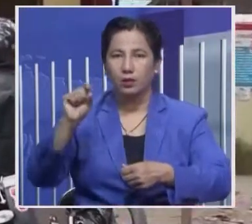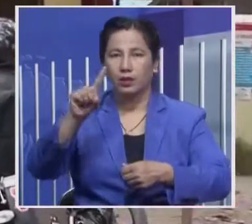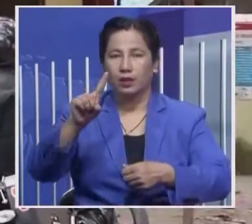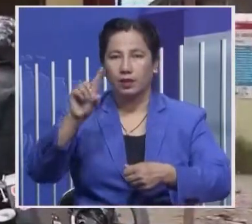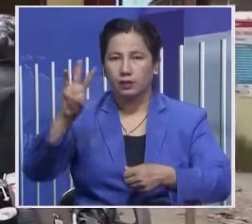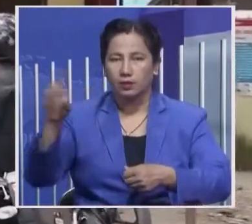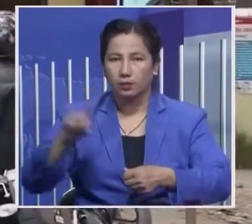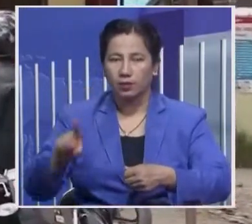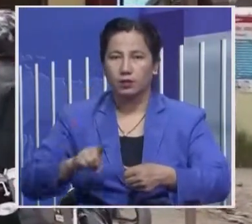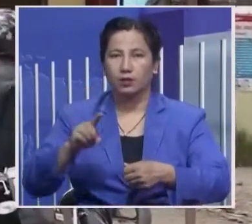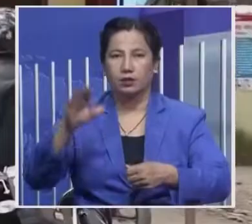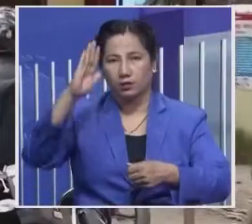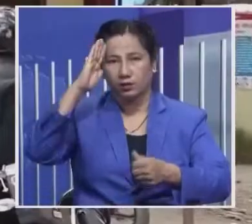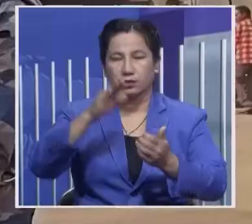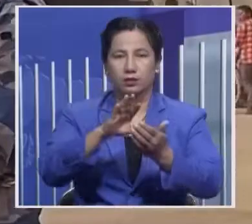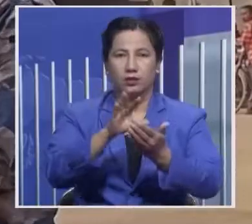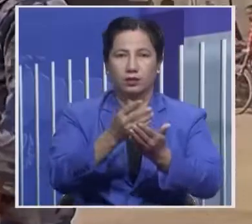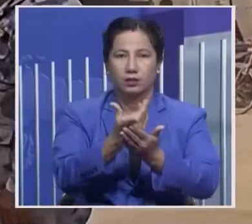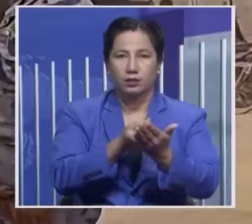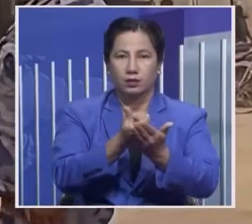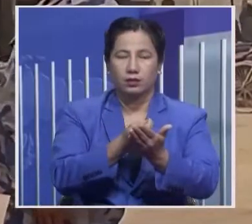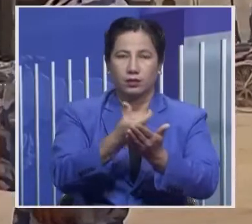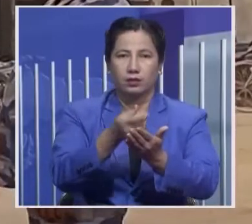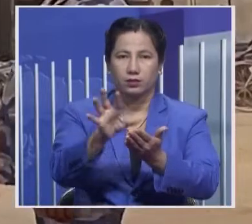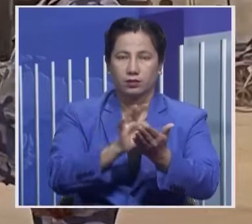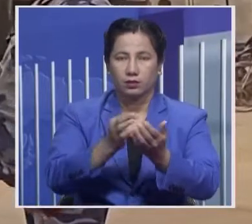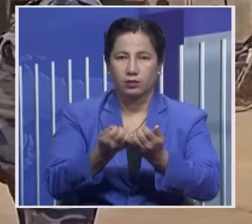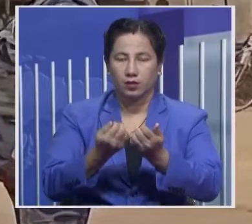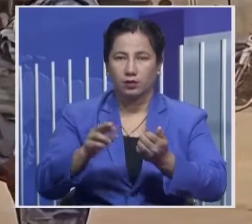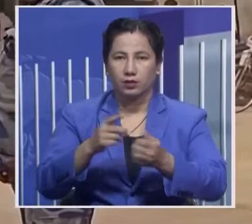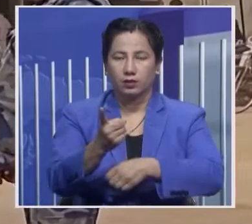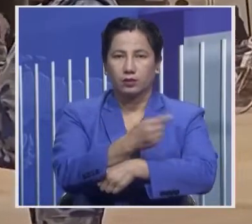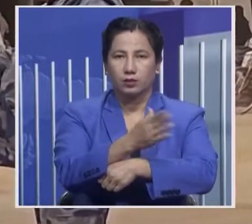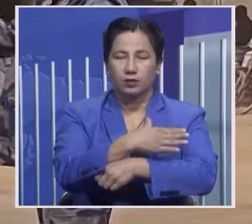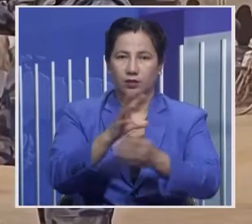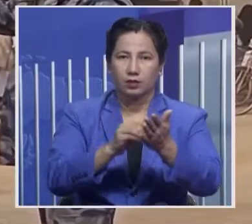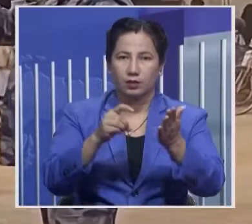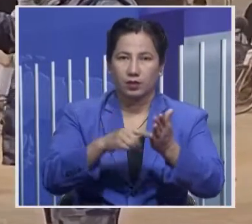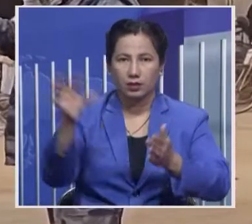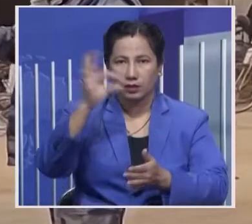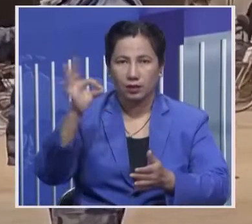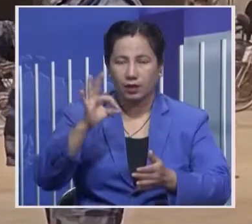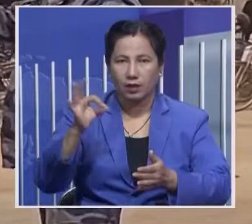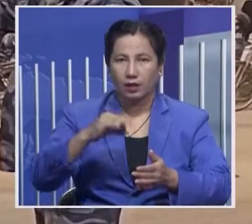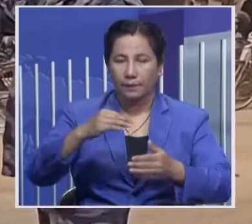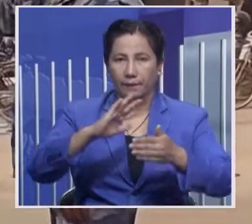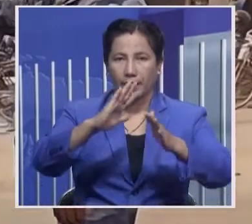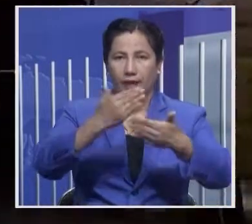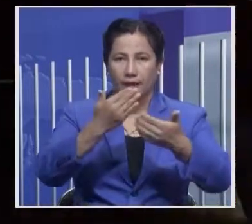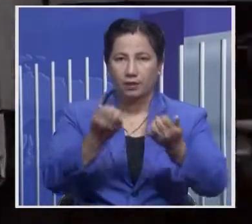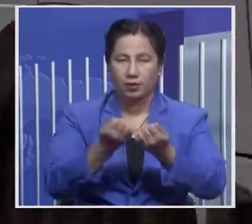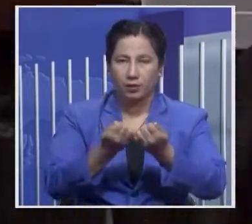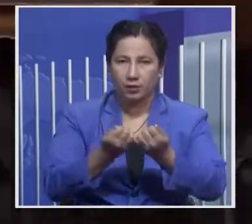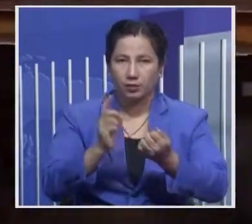71.13% मात्र राजस्व सङ्कलन भएको छ। धर्मकाटा नभएको भन्दै भन्सारको केन्द्रीय कार्यालयले टाइल्स आयातमा रोक लगाएको